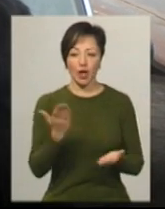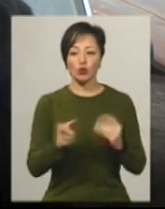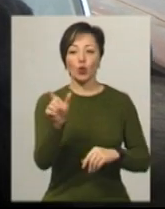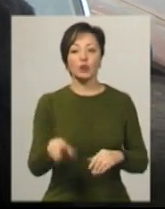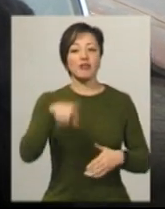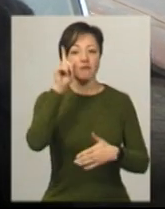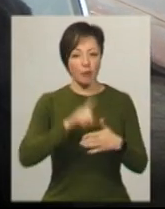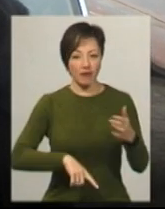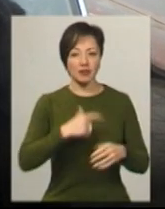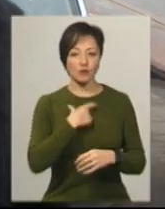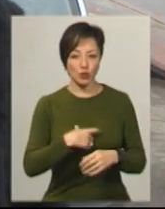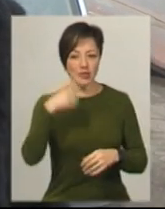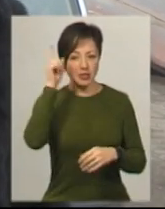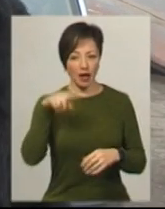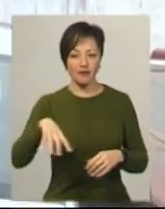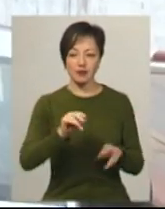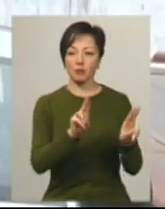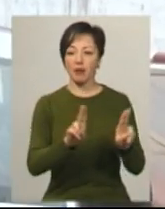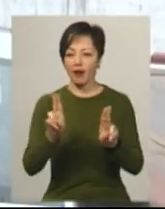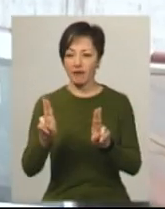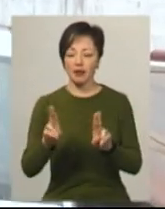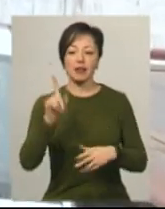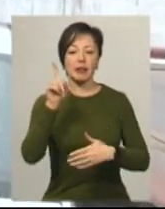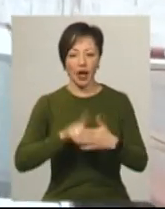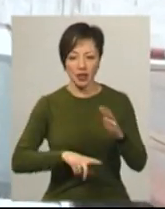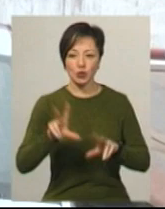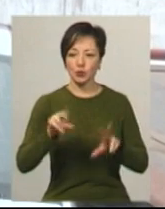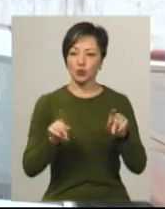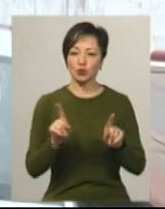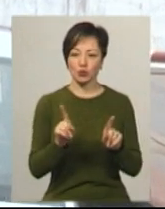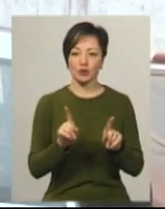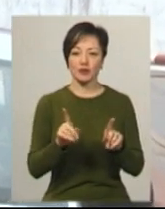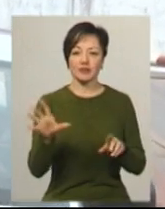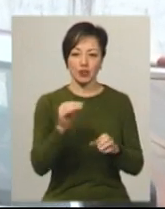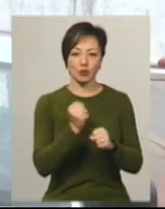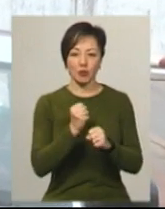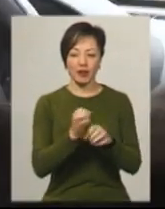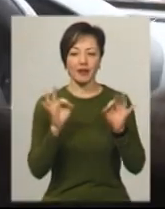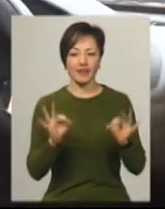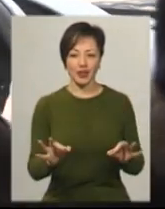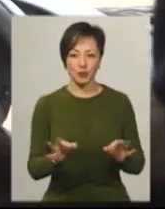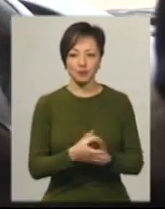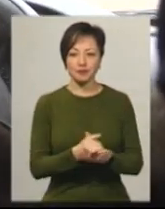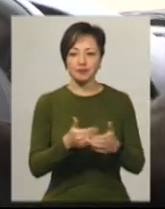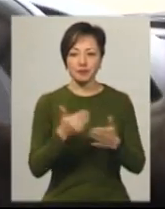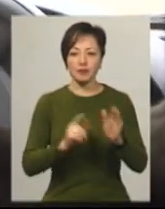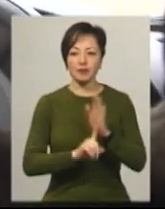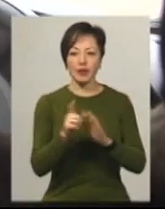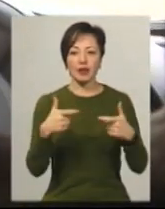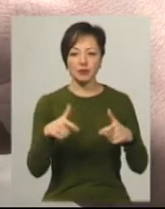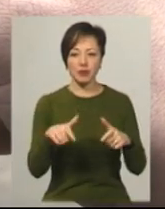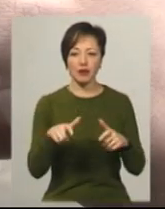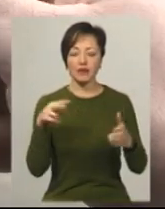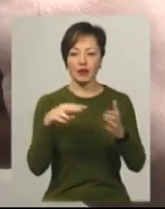людина впевнена в собі, знає всі правила, надіюсь, надіюсь, все зробила вірно. Перед початком іспиту